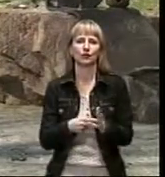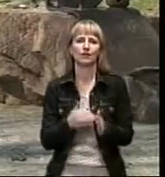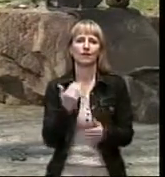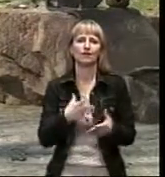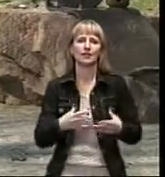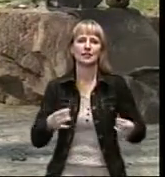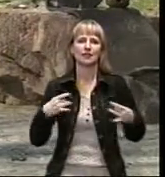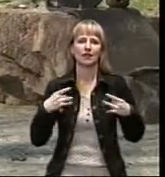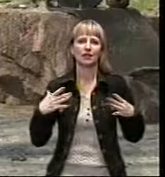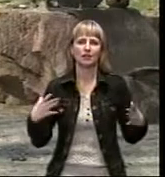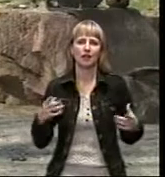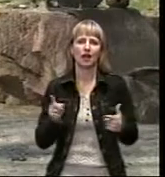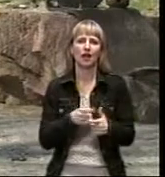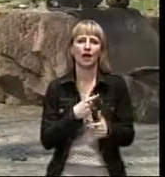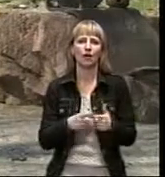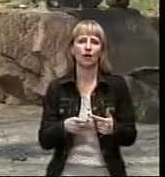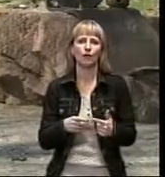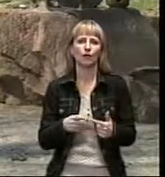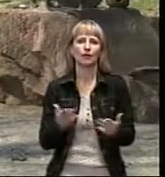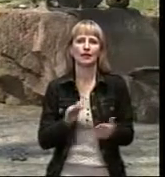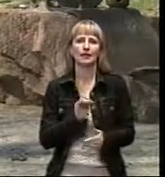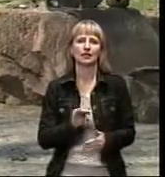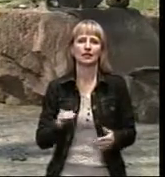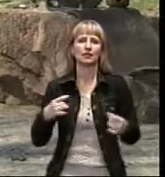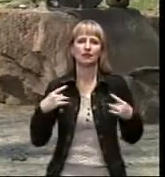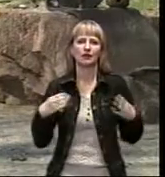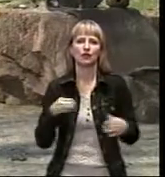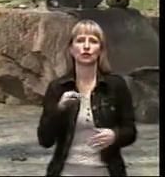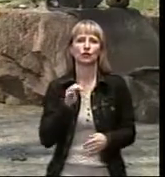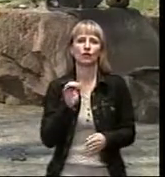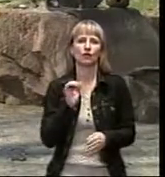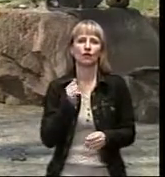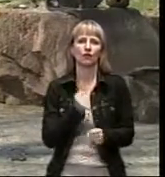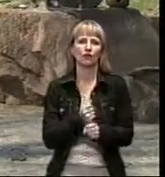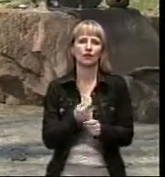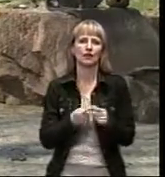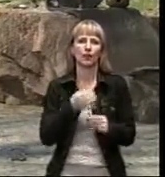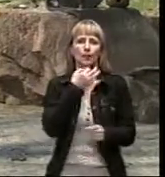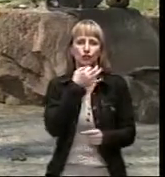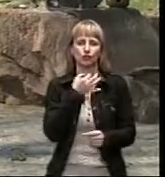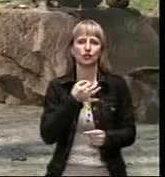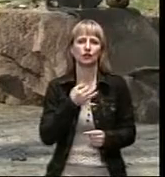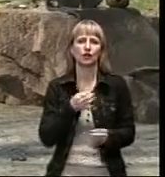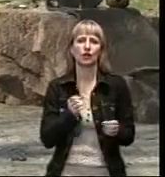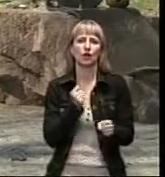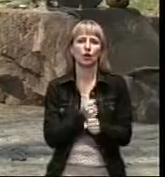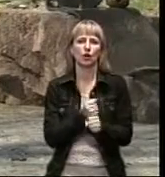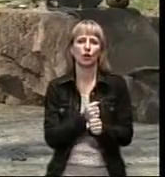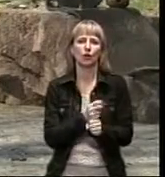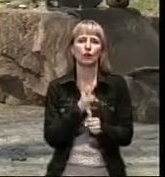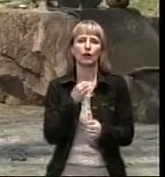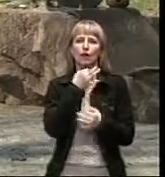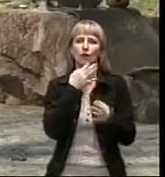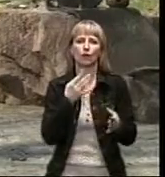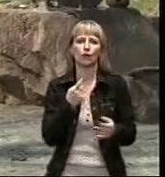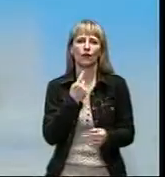весняні свята або якісь дитячі свята, то виготовляйте ці пищики, робіть їх на будь-який